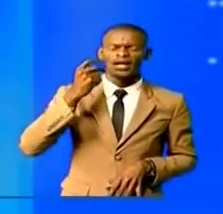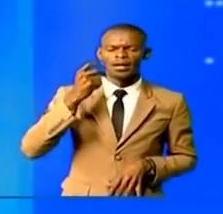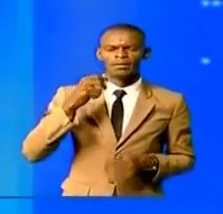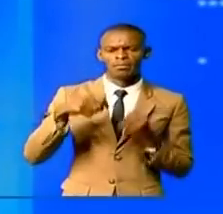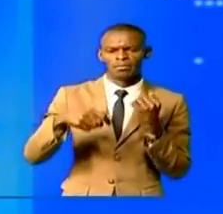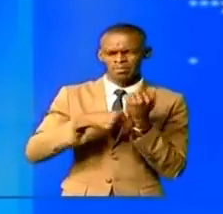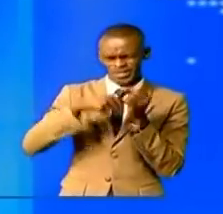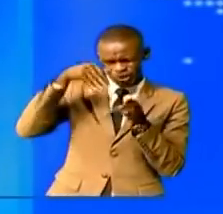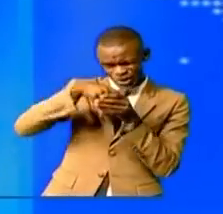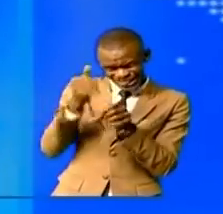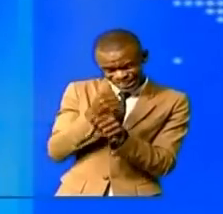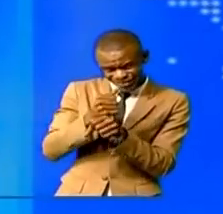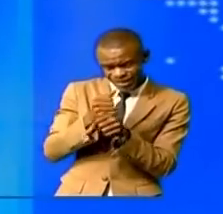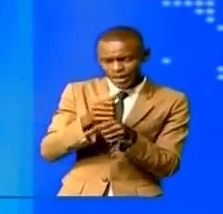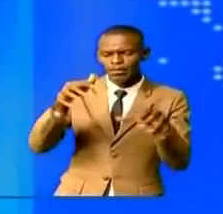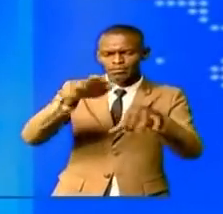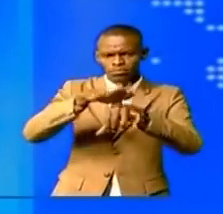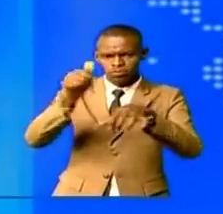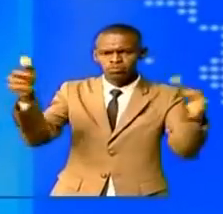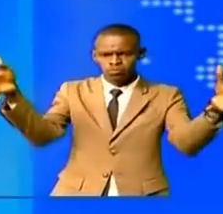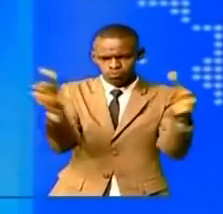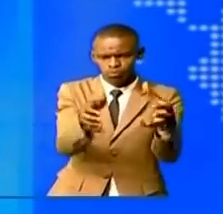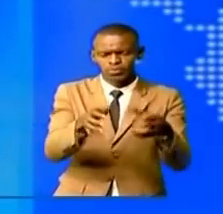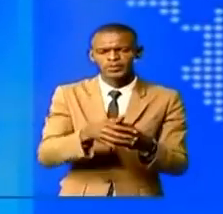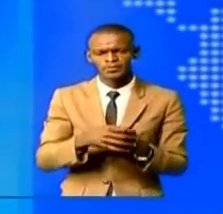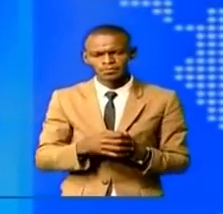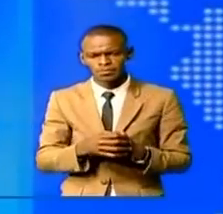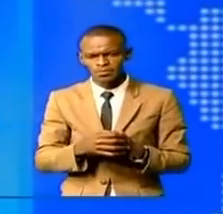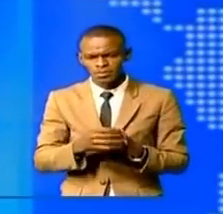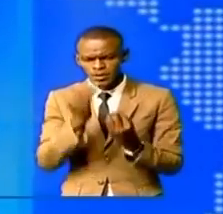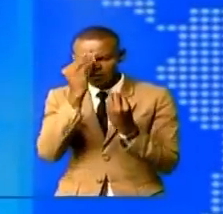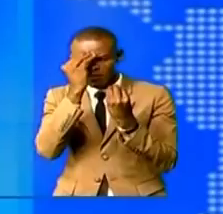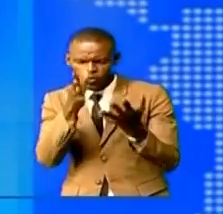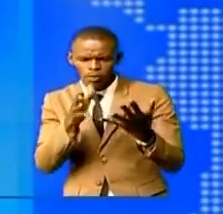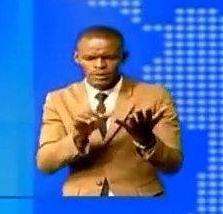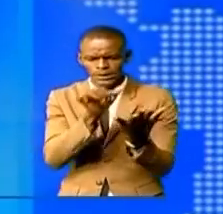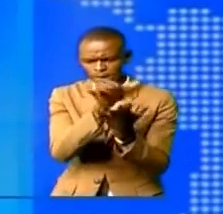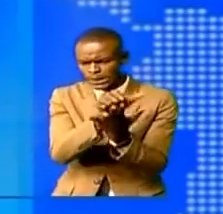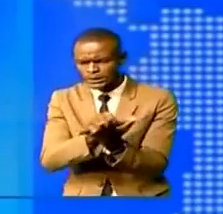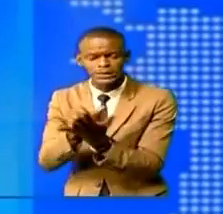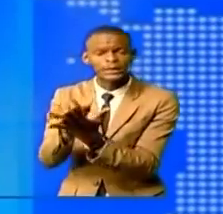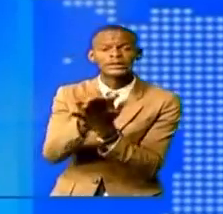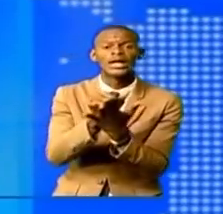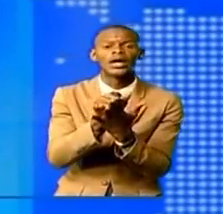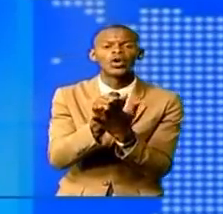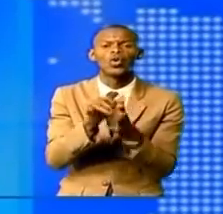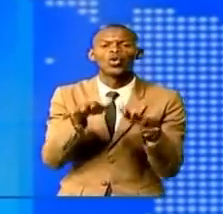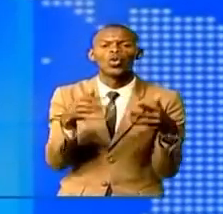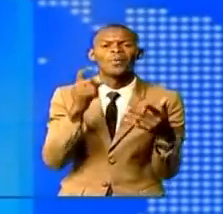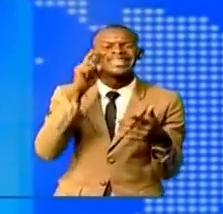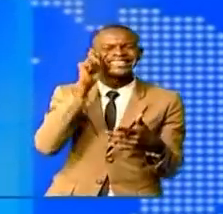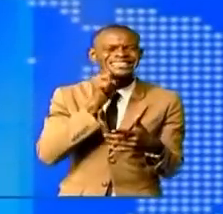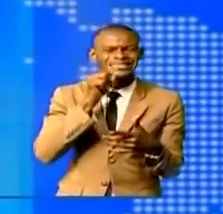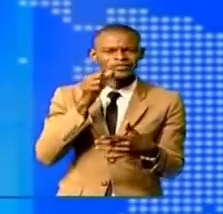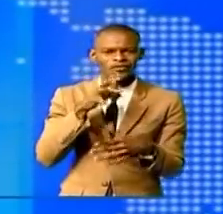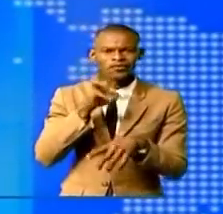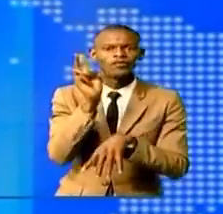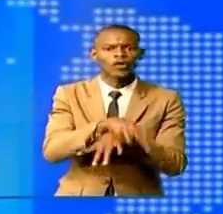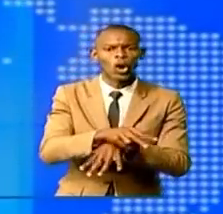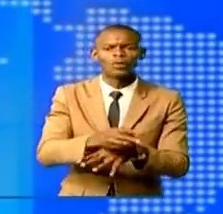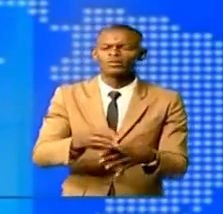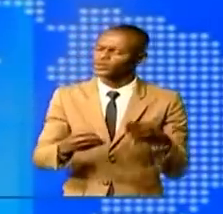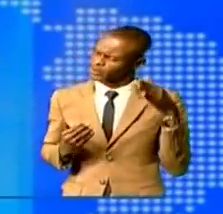nationale révisée de lutte contre les violences basées sur le genre. C'est la commissaire générale en charge du genre, famille et enfants